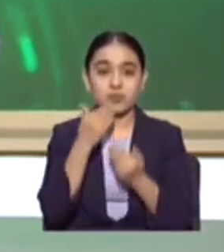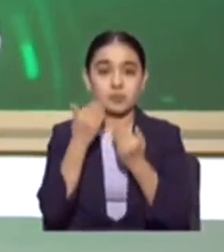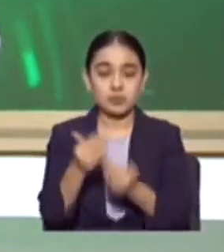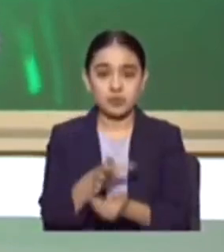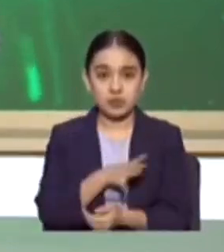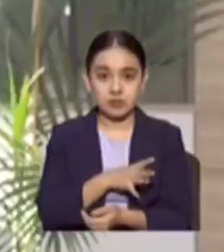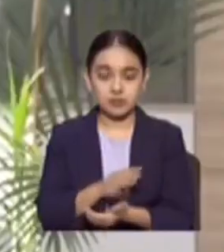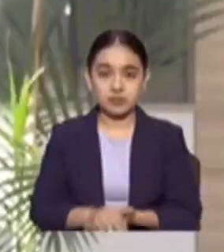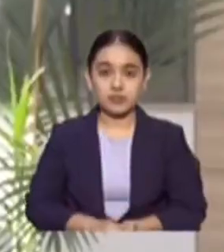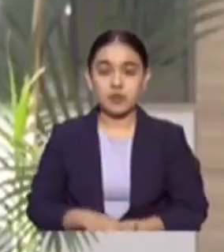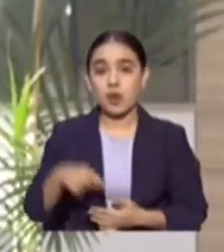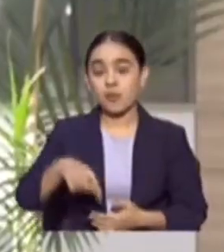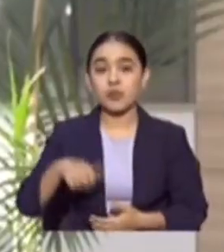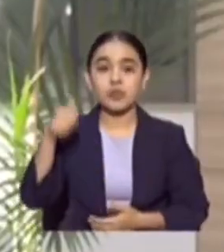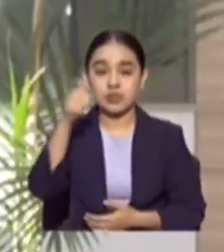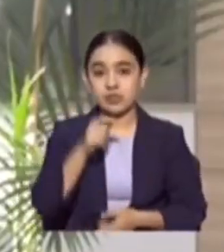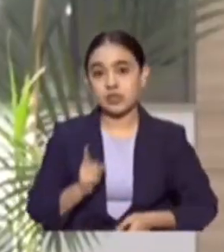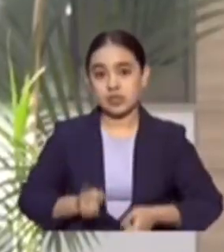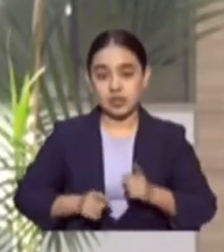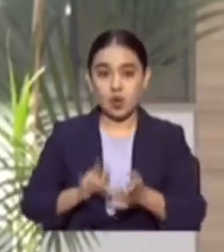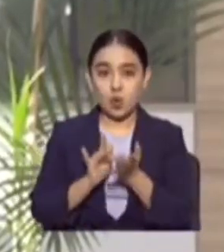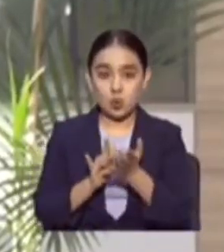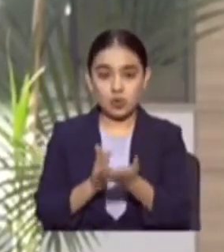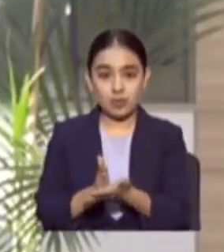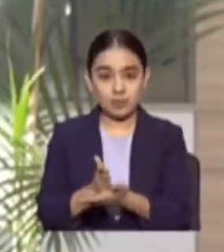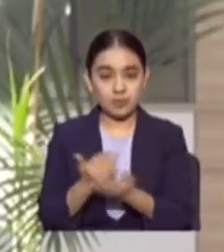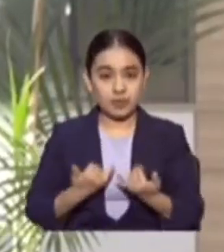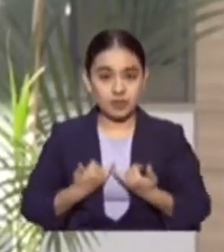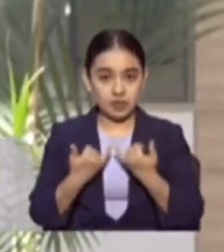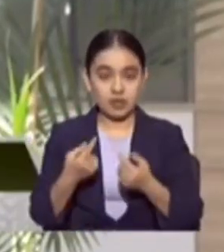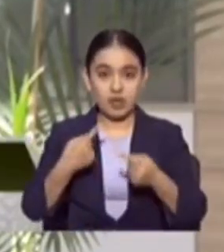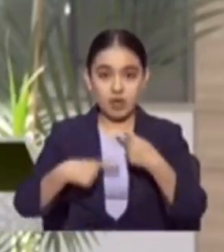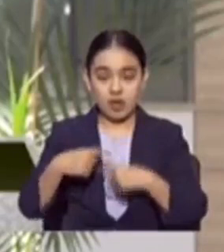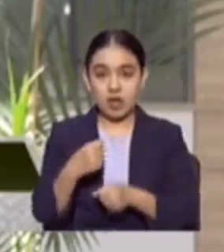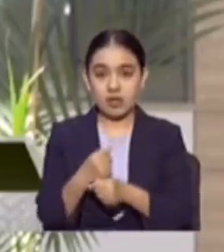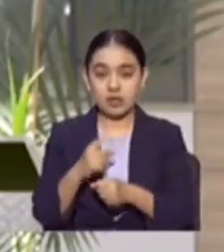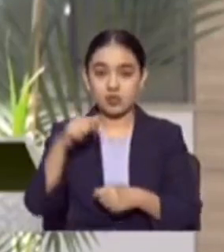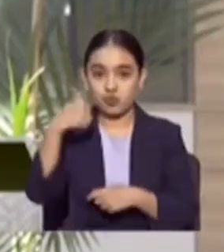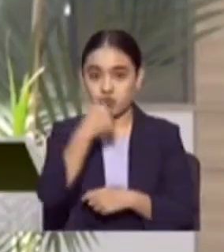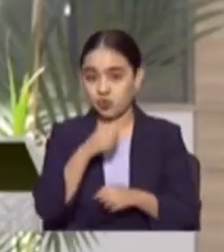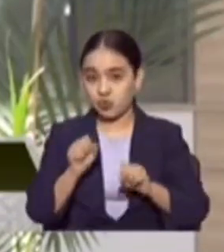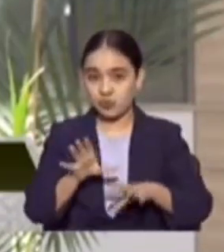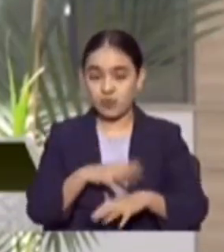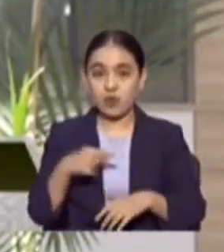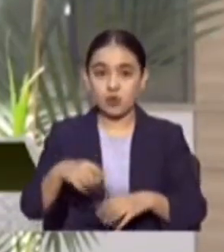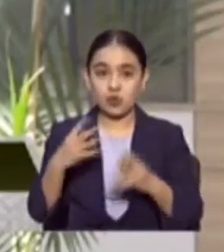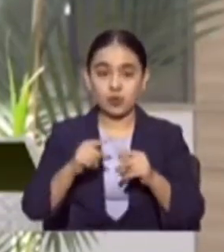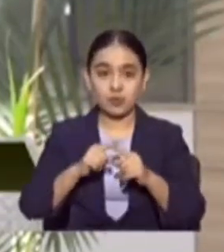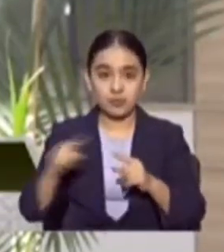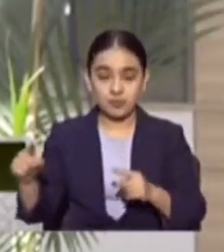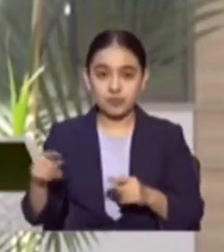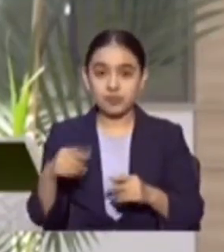yuzlandi. Bu yil chinakamiga turizm sohasi uchun qayta tiklanish yili desak bo'ladi. Shu kunga qadar